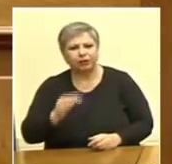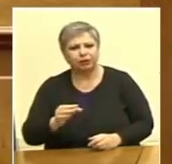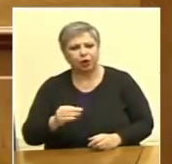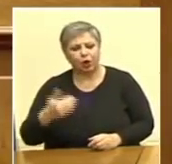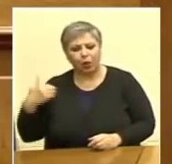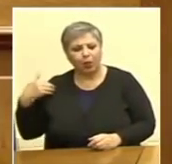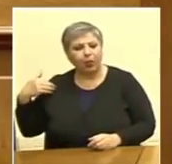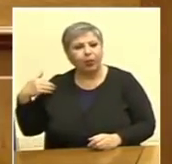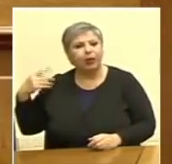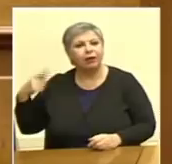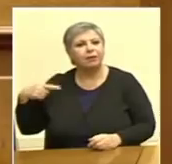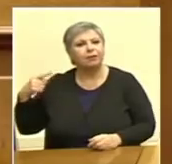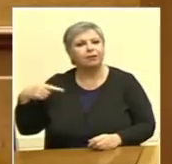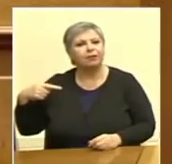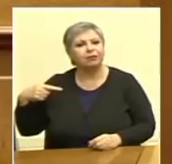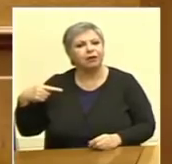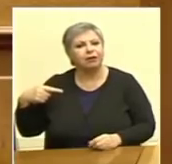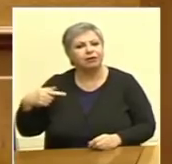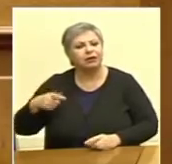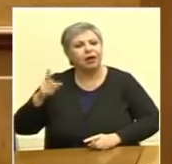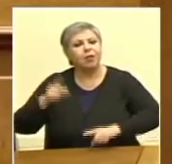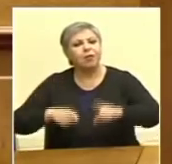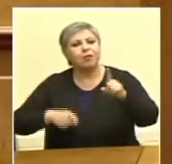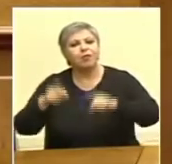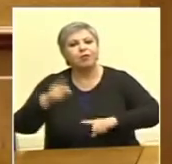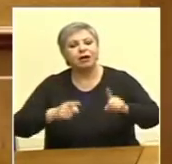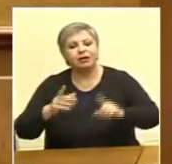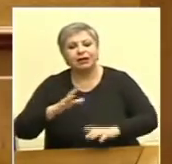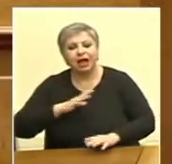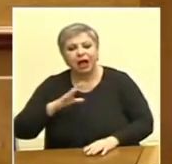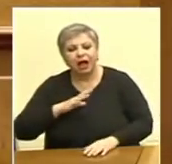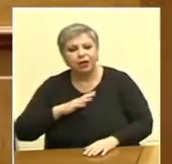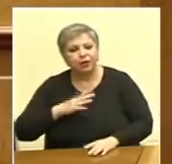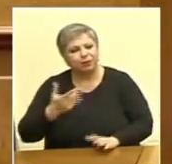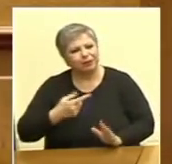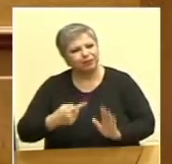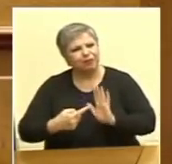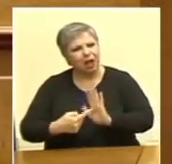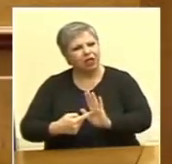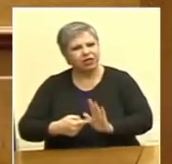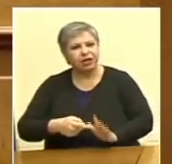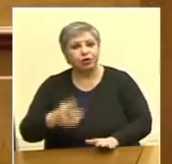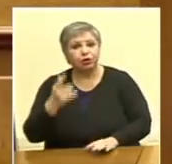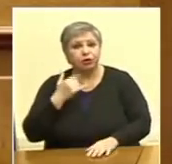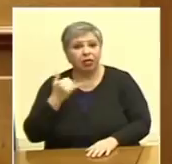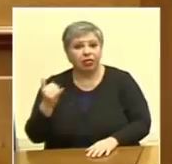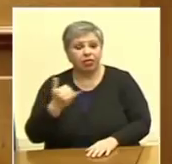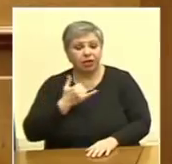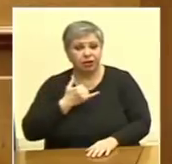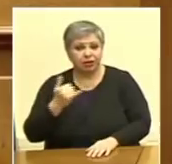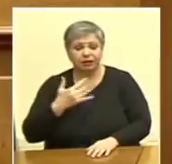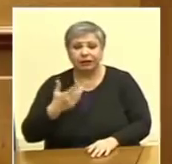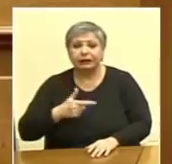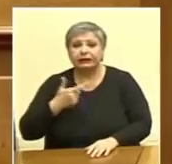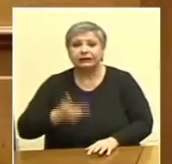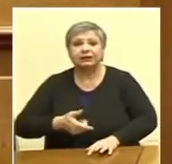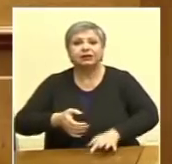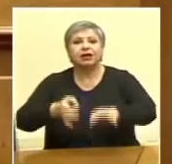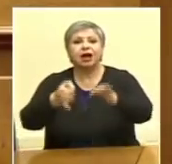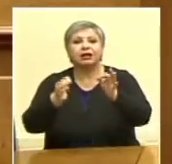επιμένουν να μην κατανοούν ότι κάθε μας βήμα εντάσσεται σε έναν